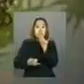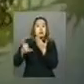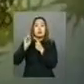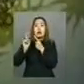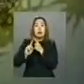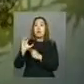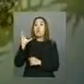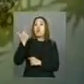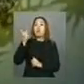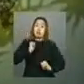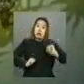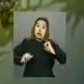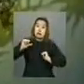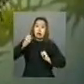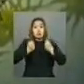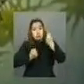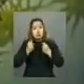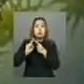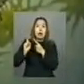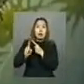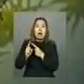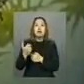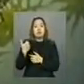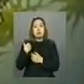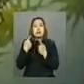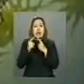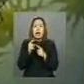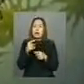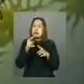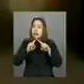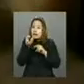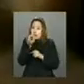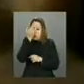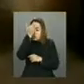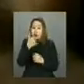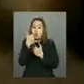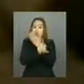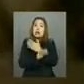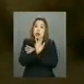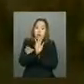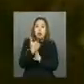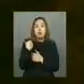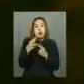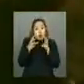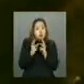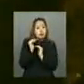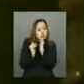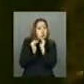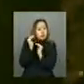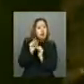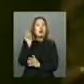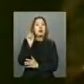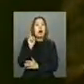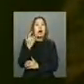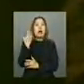ภทนี้แต่แตกต่างกันในรายละเอียดขึ้นอยู่กับแต่ละประเทศมีการพัฒนารูปแบบอย่างไรเพื่อให้เข้ากับขน